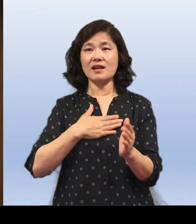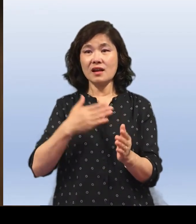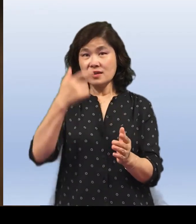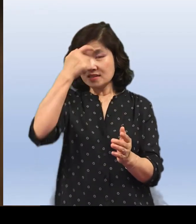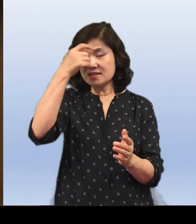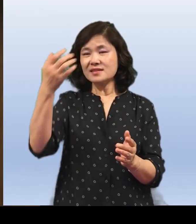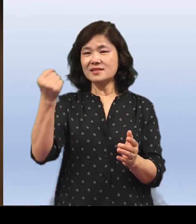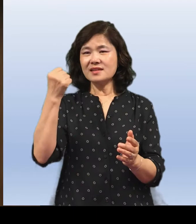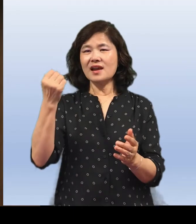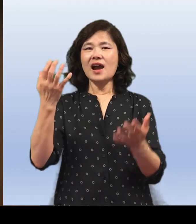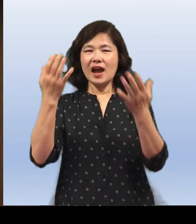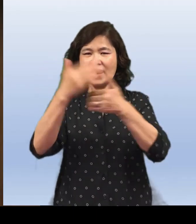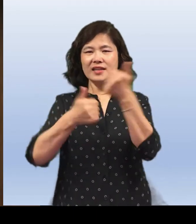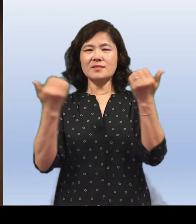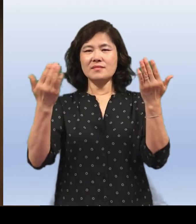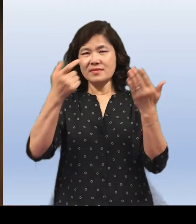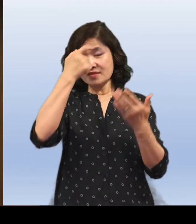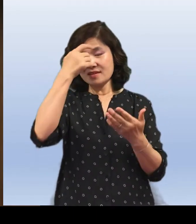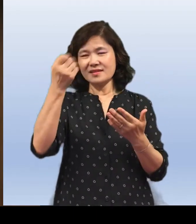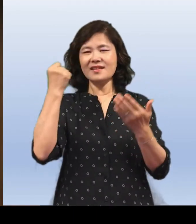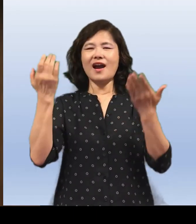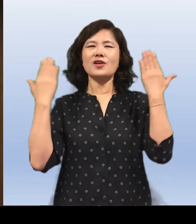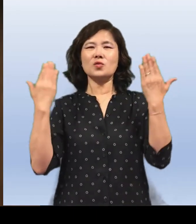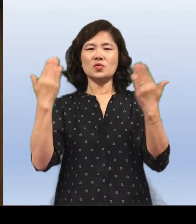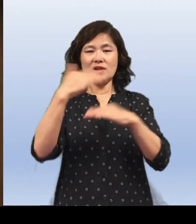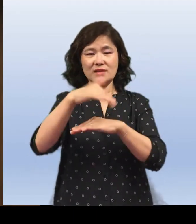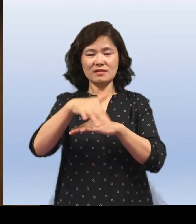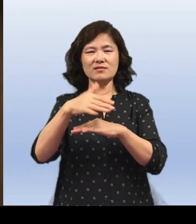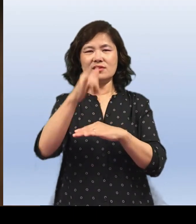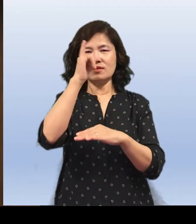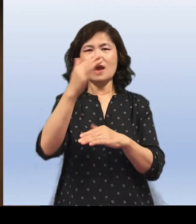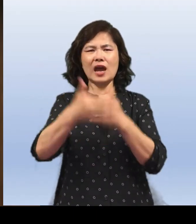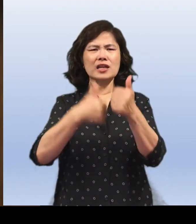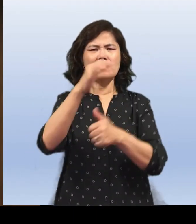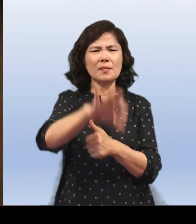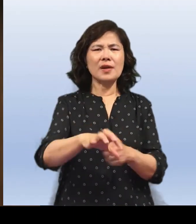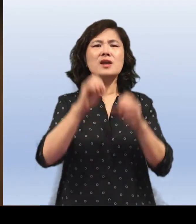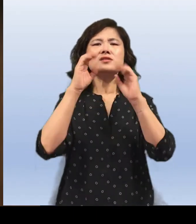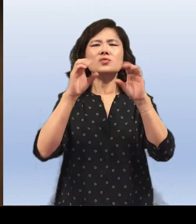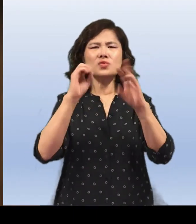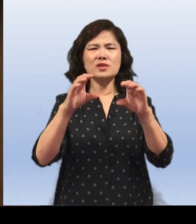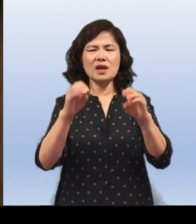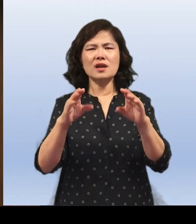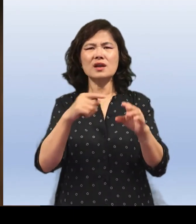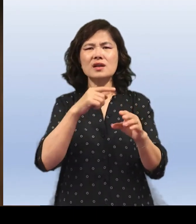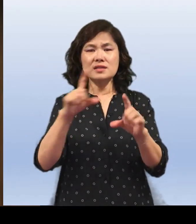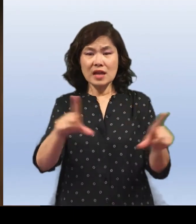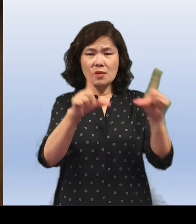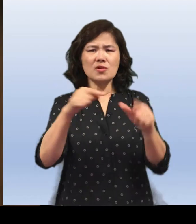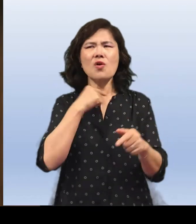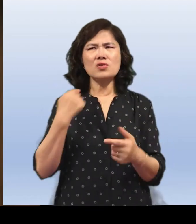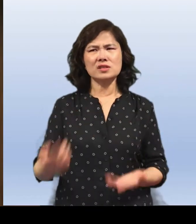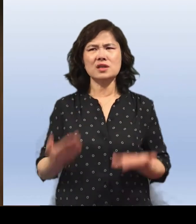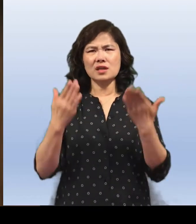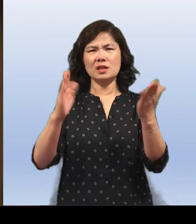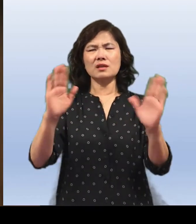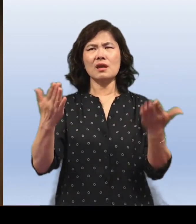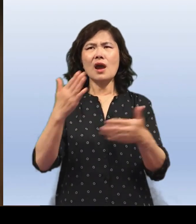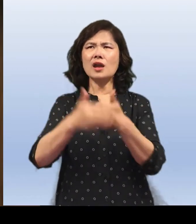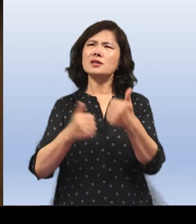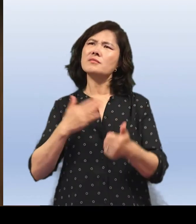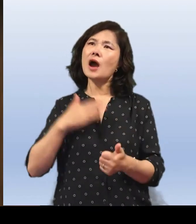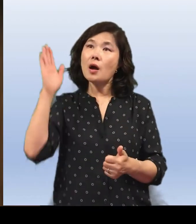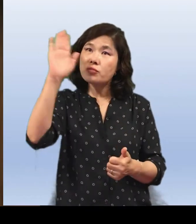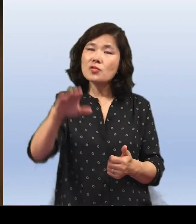신학생이었죠. 제가 선교사가 되기 위해서 신학교를 가고 하나님 앞에 선교사로서의 삶을 헌신했는데 하나님, 제가 정말